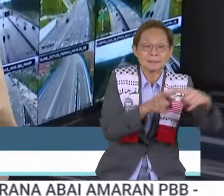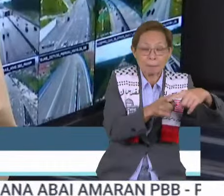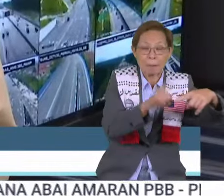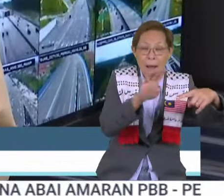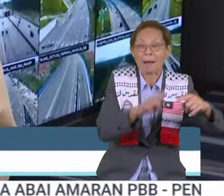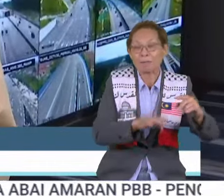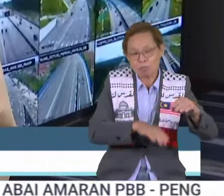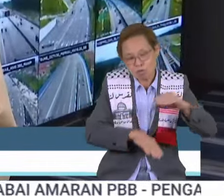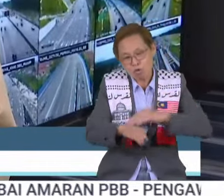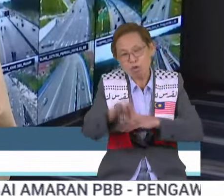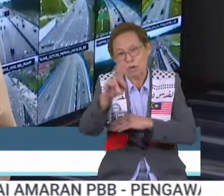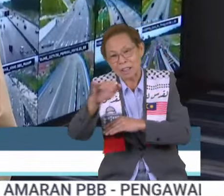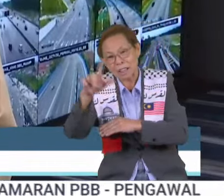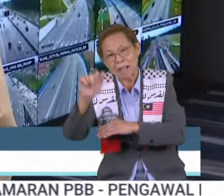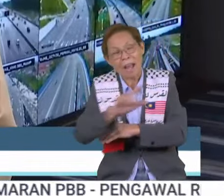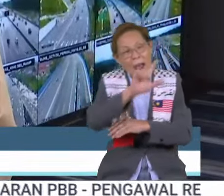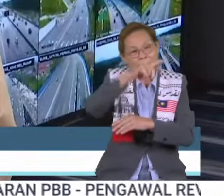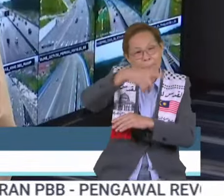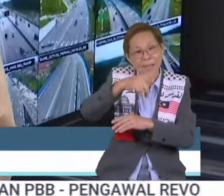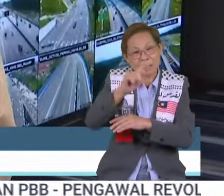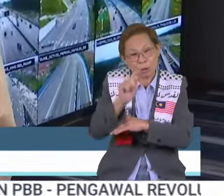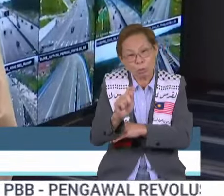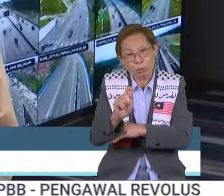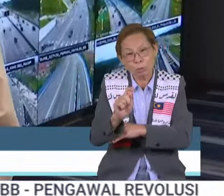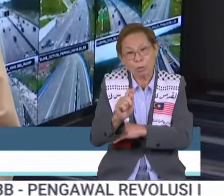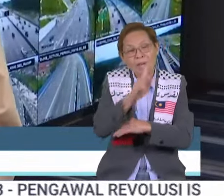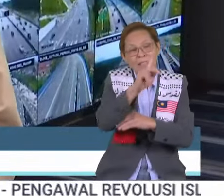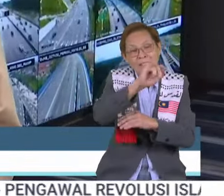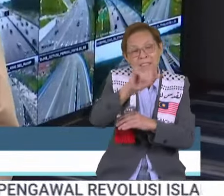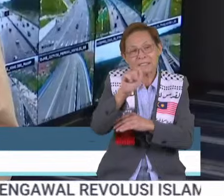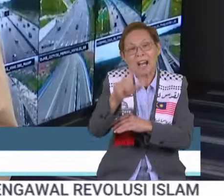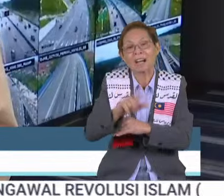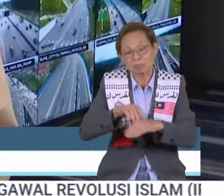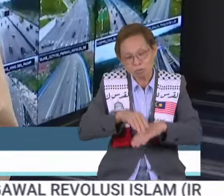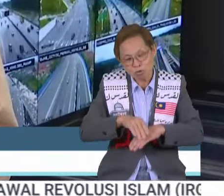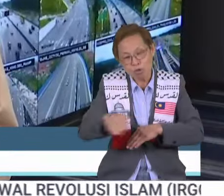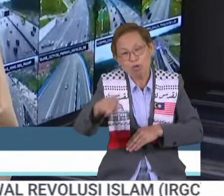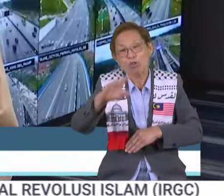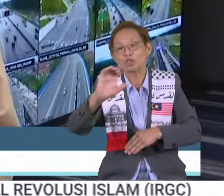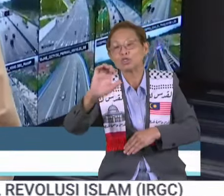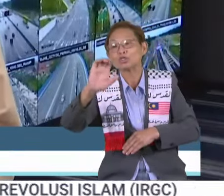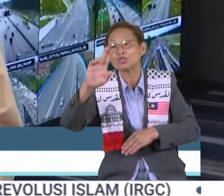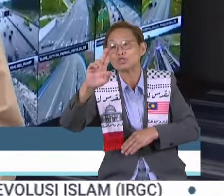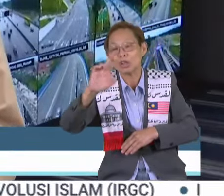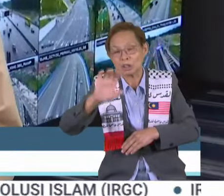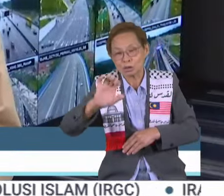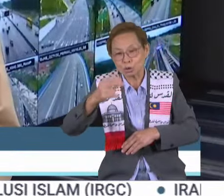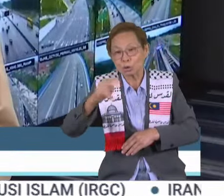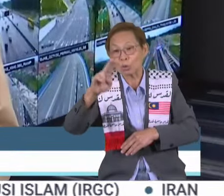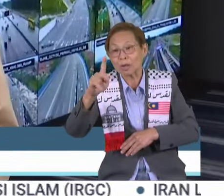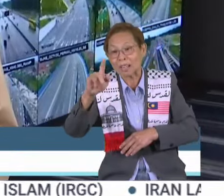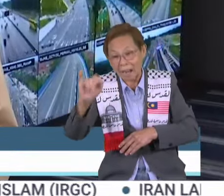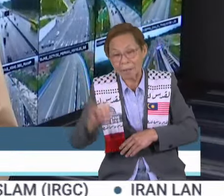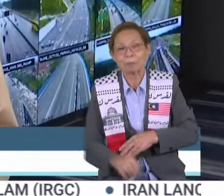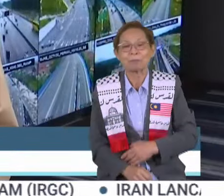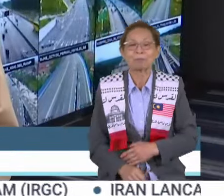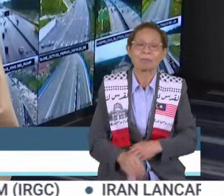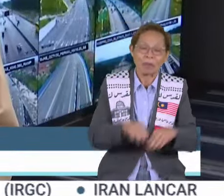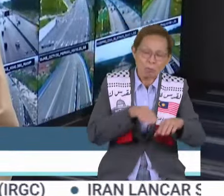di LPT2 trafik perlahan di Kijal ke Cukai. Dan terakhir sekali di LPT1, trafik perlahan